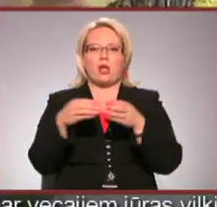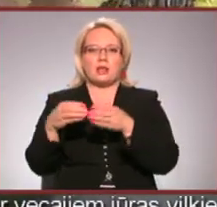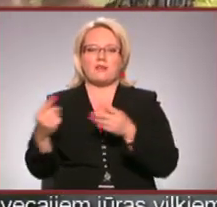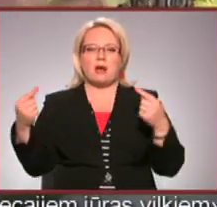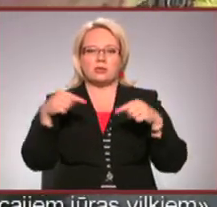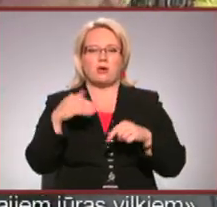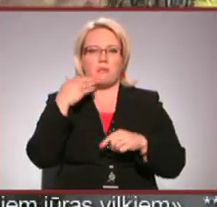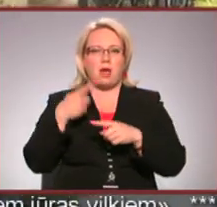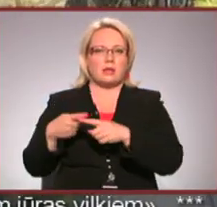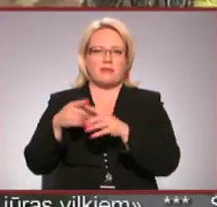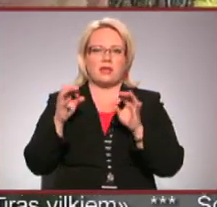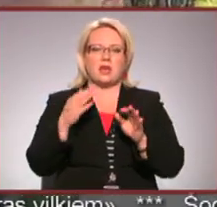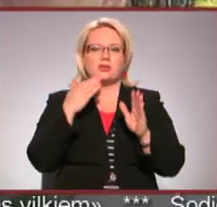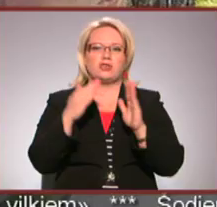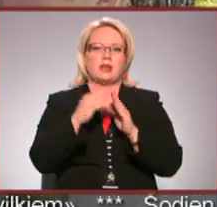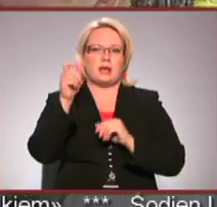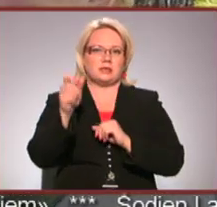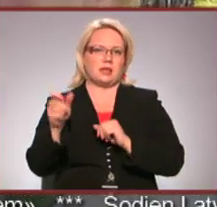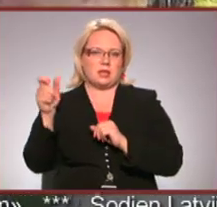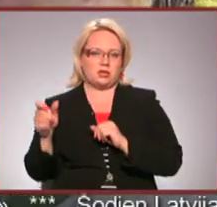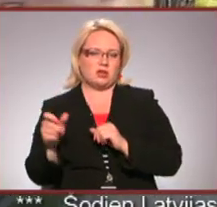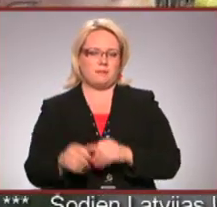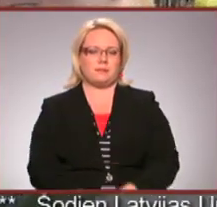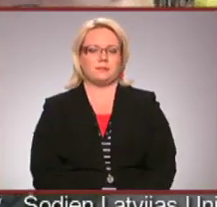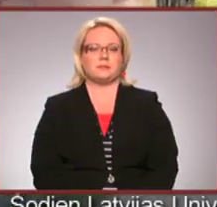no Baltkrievijas, bet tieši rēzekniešiem.